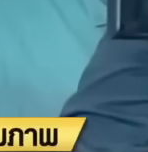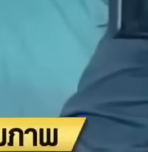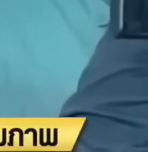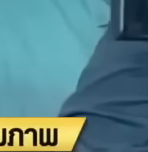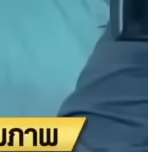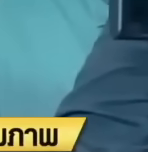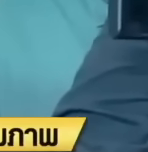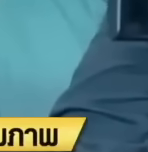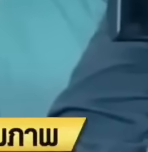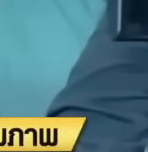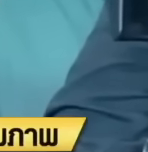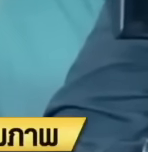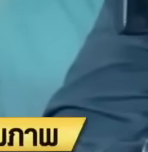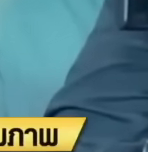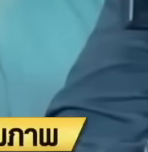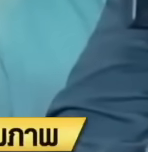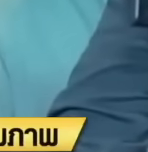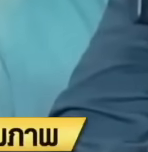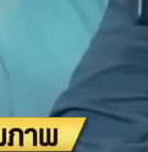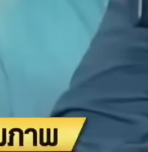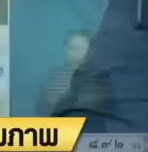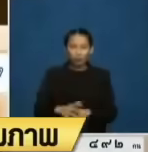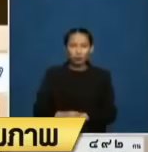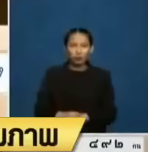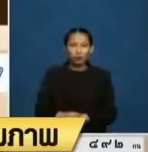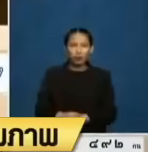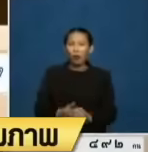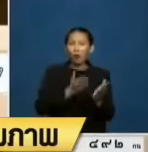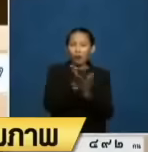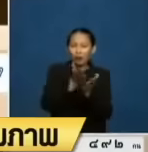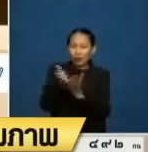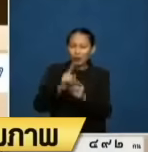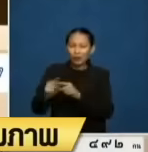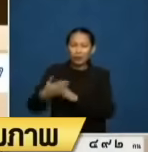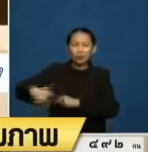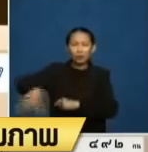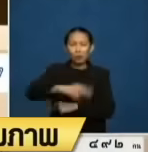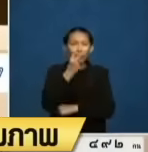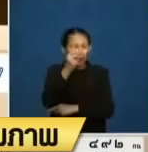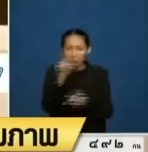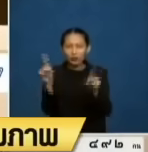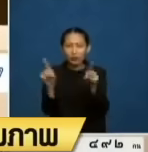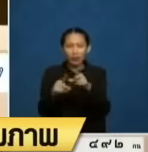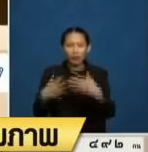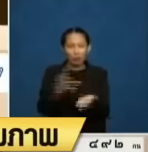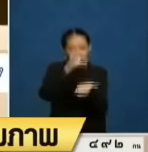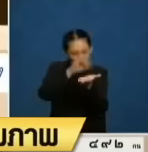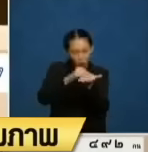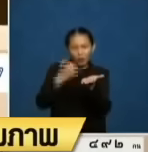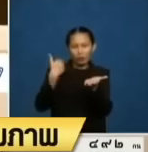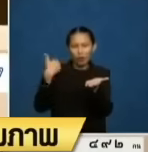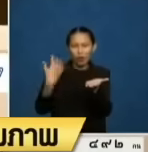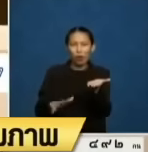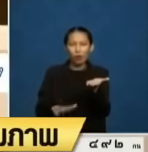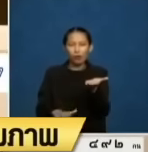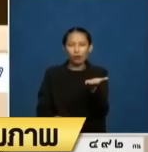ไม่ทุกอย่างมันชัดเจนหมดแล้วนะแล้วการอภิปรายบรรยากาศยังจะมีคนอภิปรายอีกนะเพราะฉะนั้นยืนยันสถานการณ์นั้นปิดการ